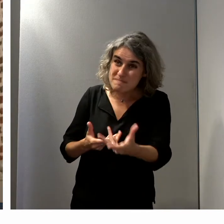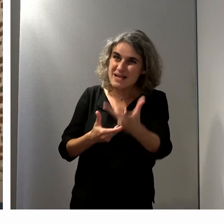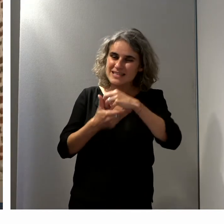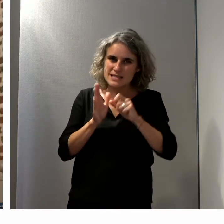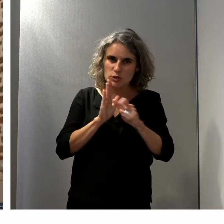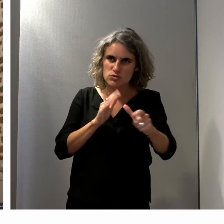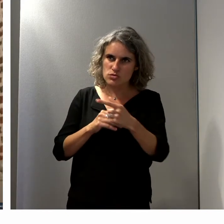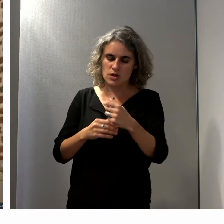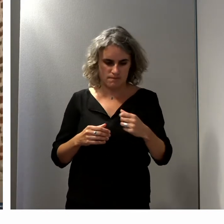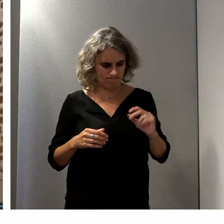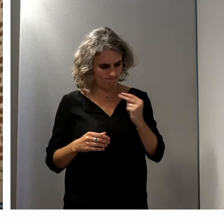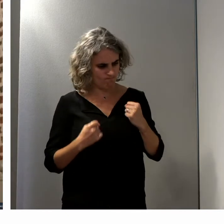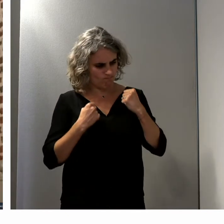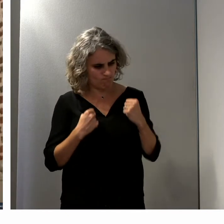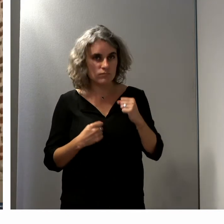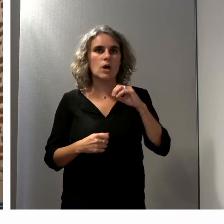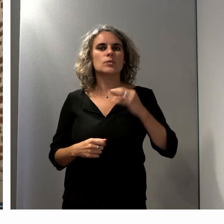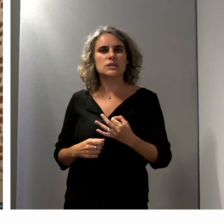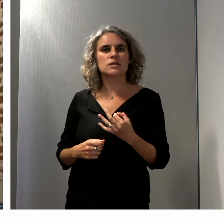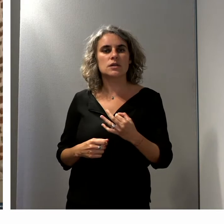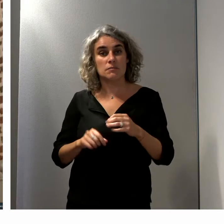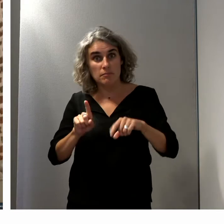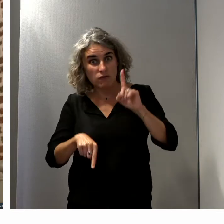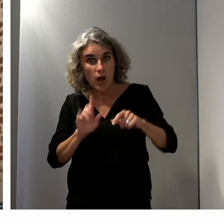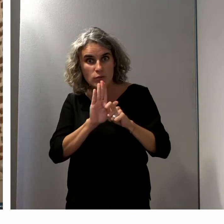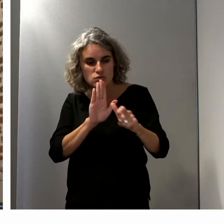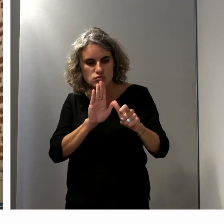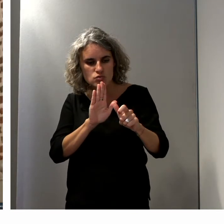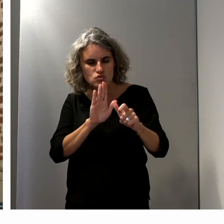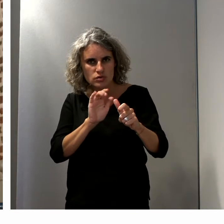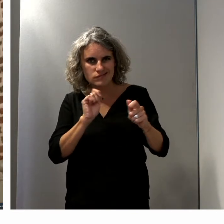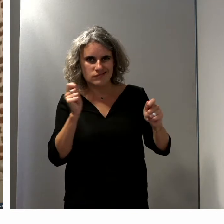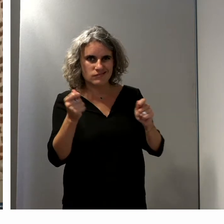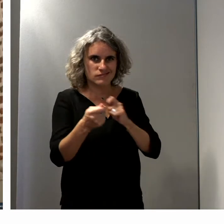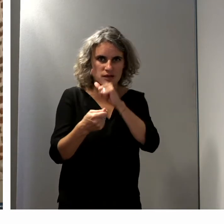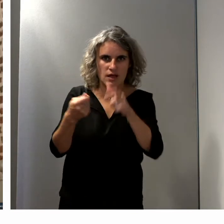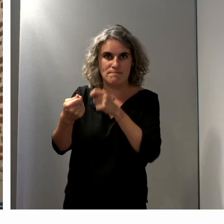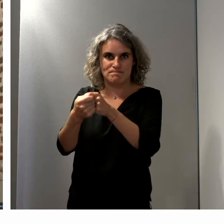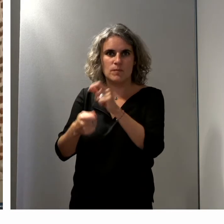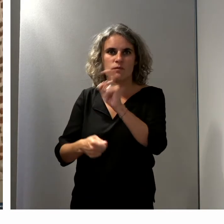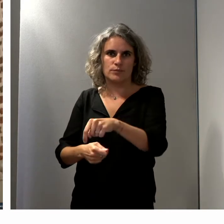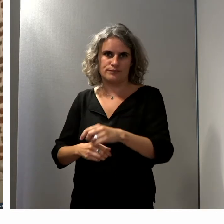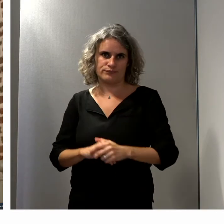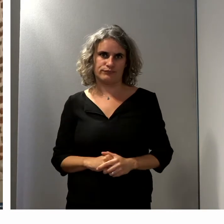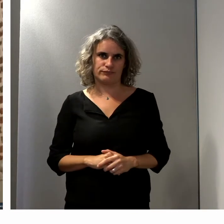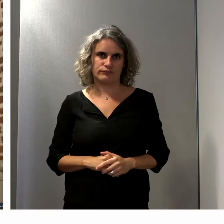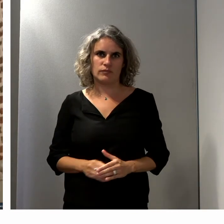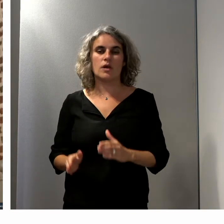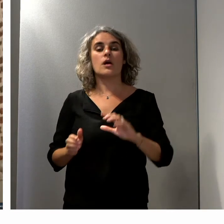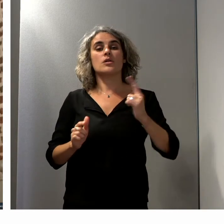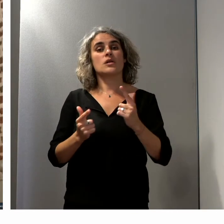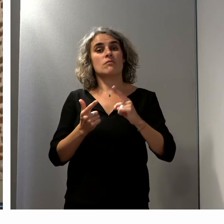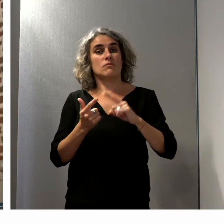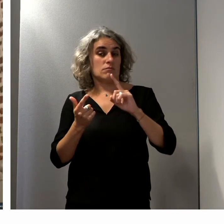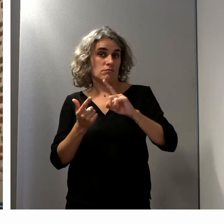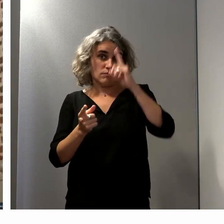processus, en ayant conscience qu'il faut parfois même transformer le processus. Le deuxième sujet, c'était de faire attention de ne pas confondre une